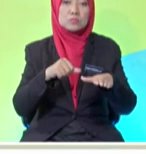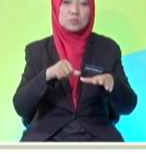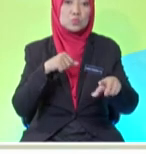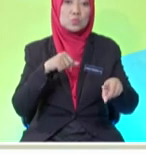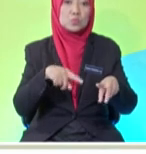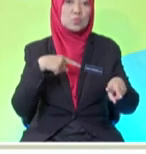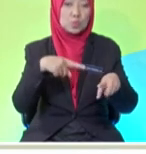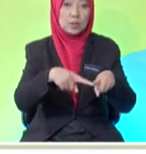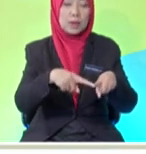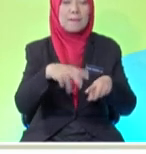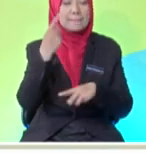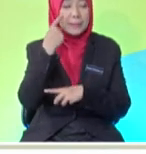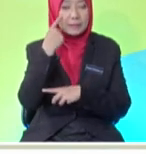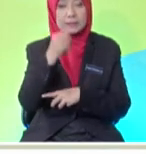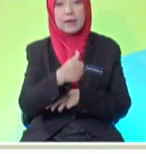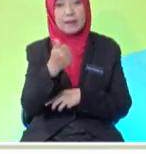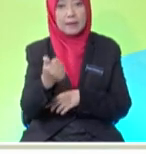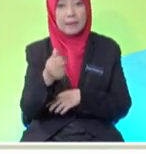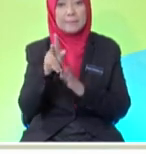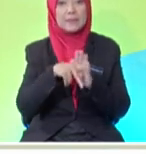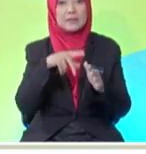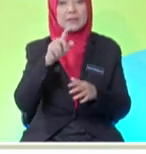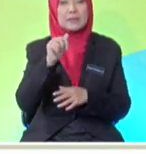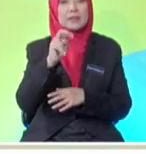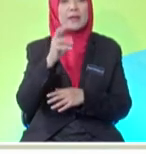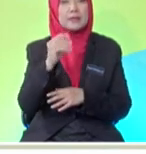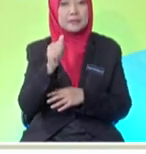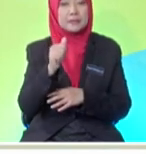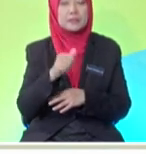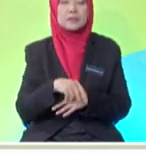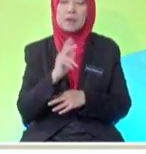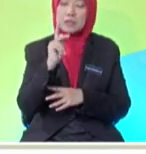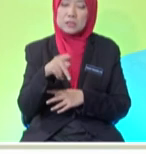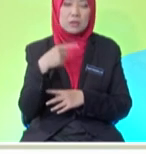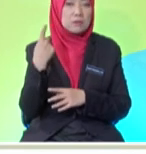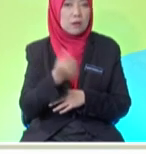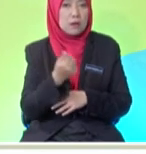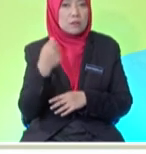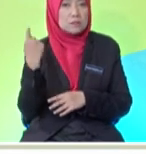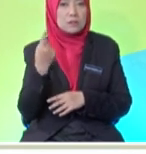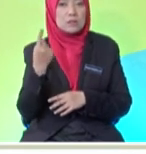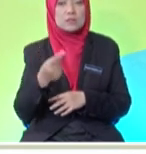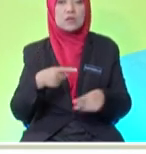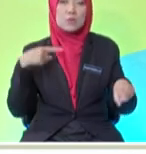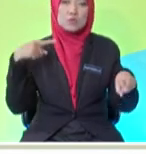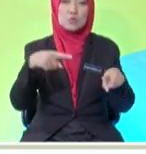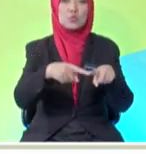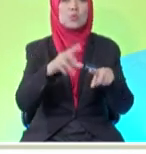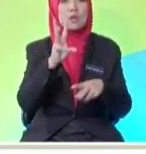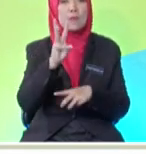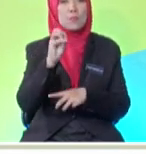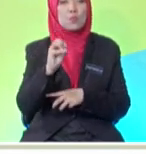balik sudut mata pada alat Manado ini kemudian pastikan mata penanda pusat sentiasa besudut 60°